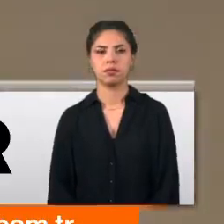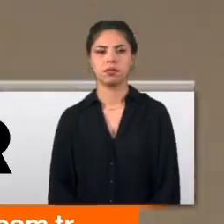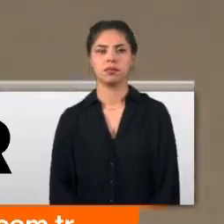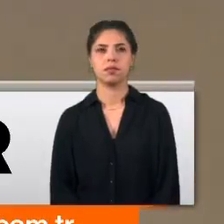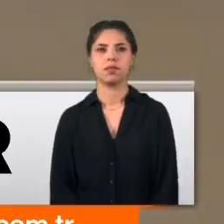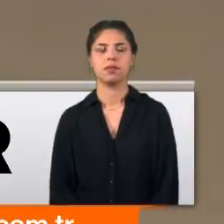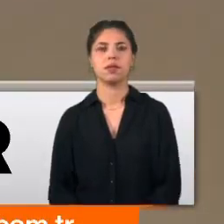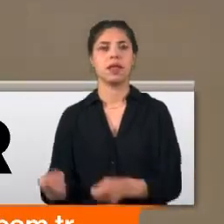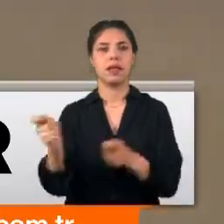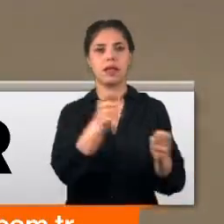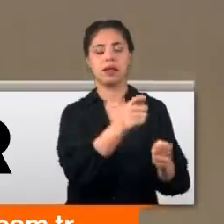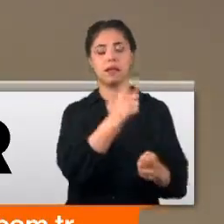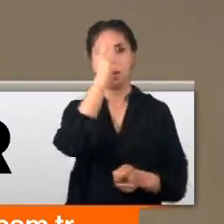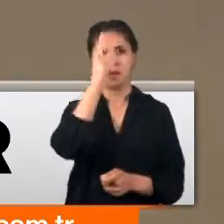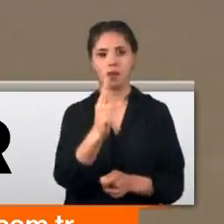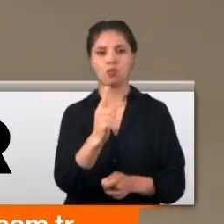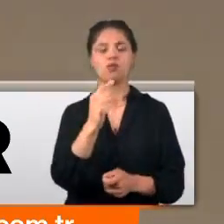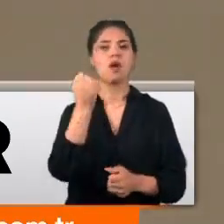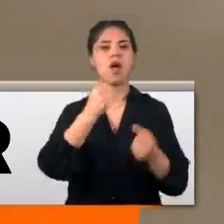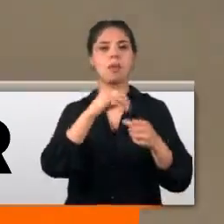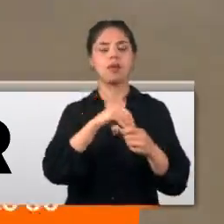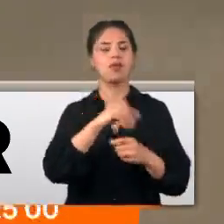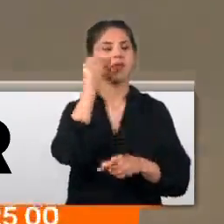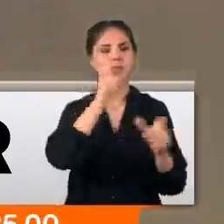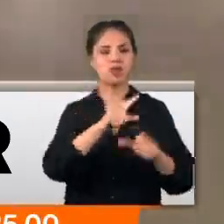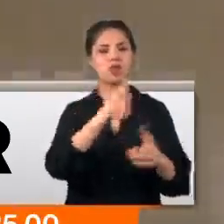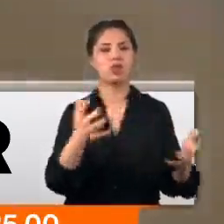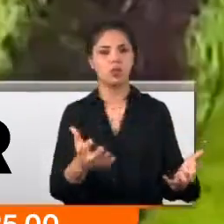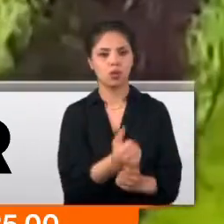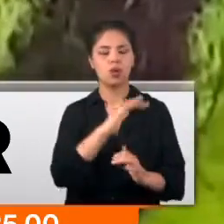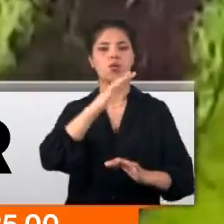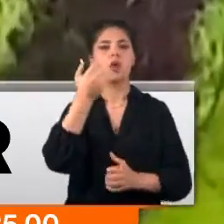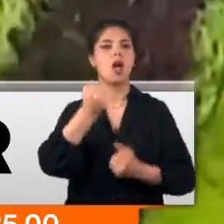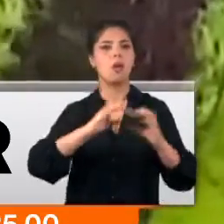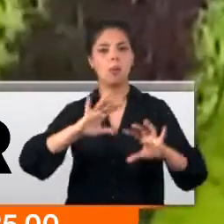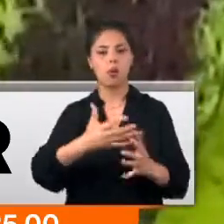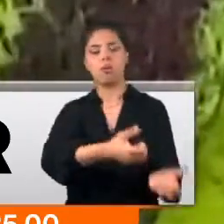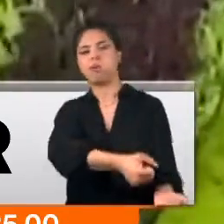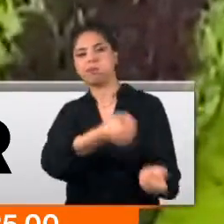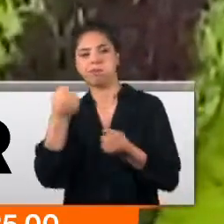İtfaiye erleri önce araçta kalanları kurtardı, sonra da arızalanan araçları.